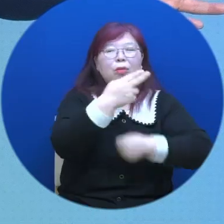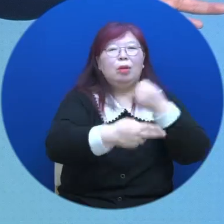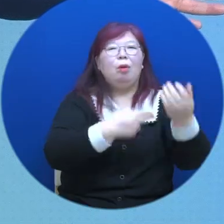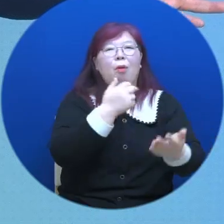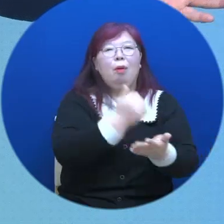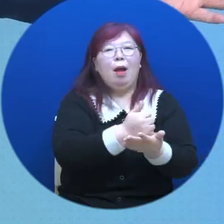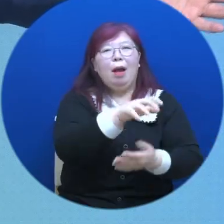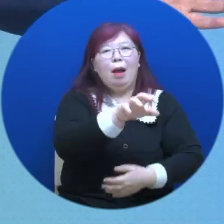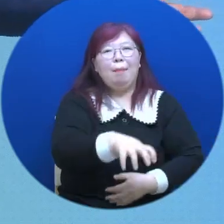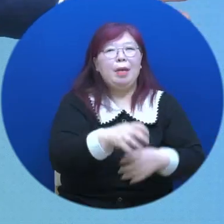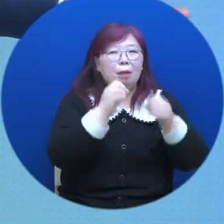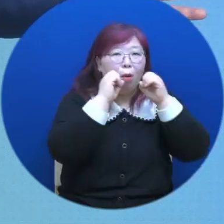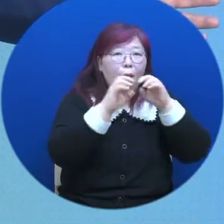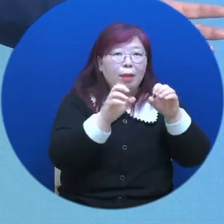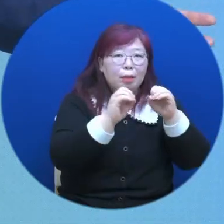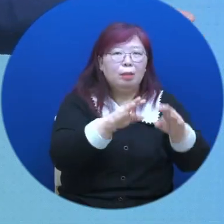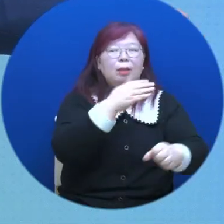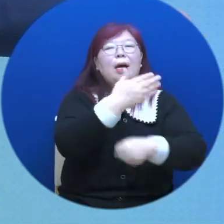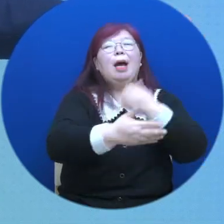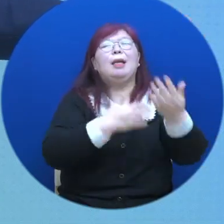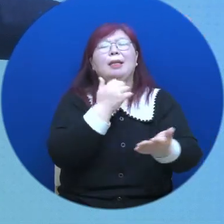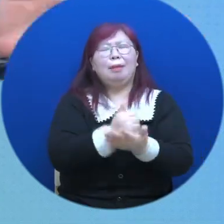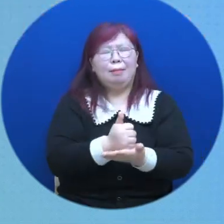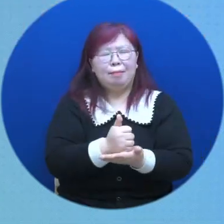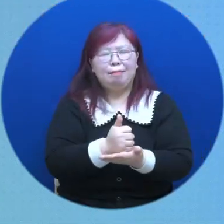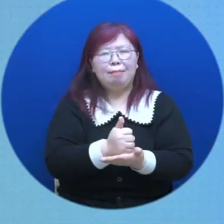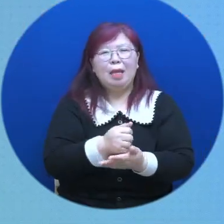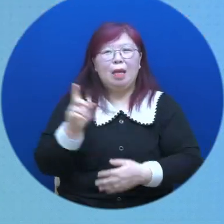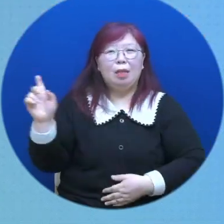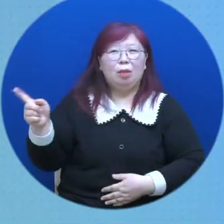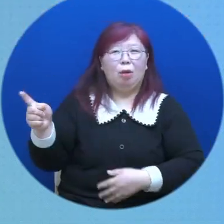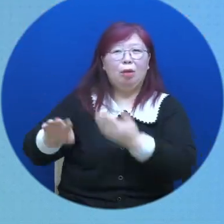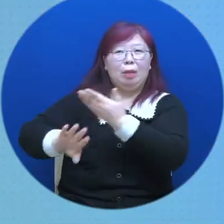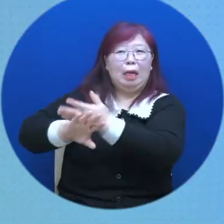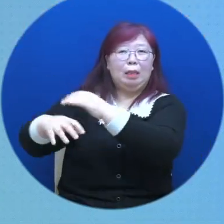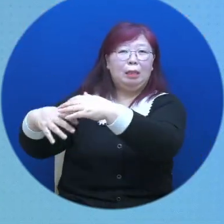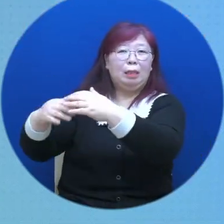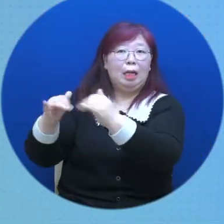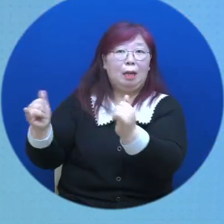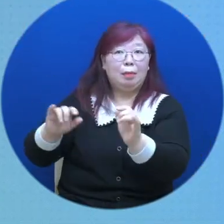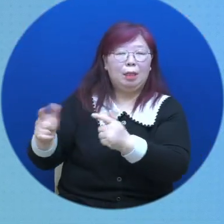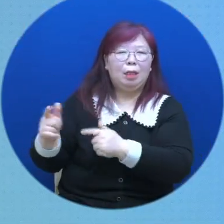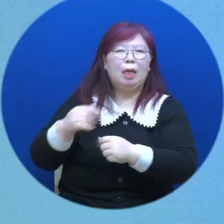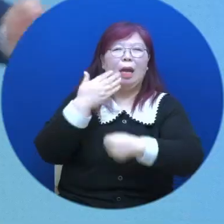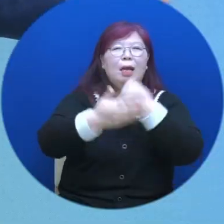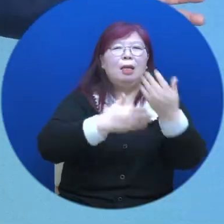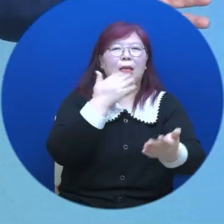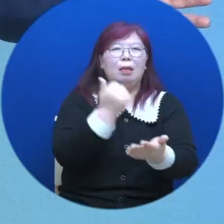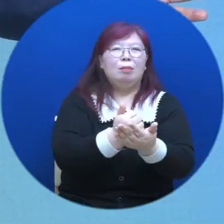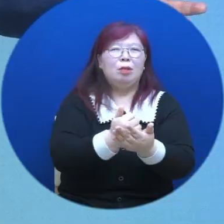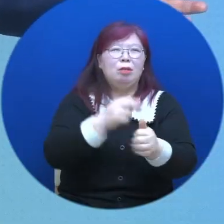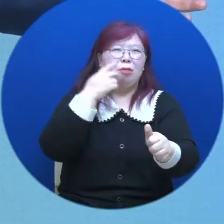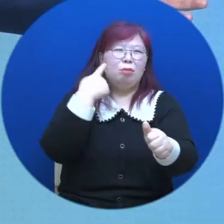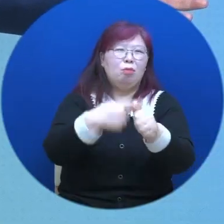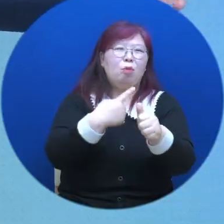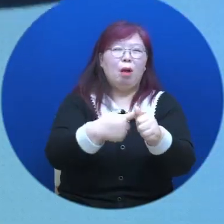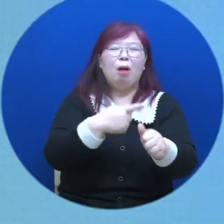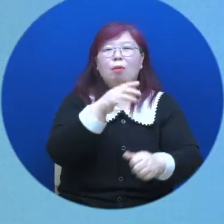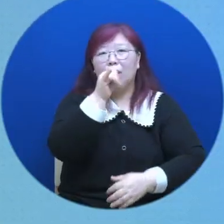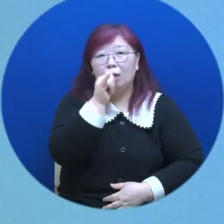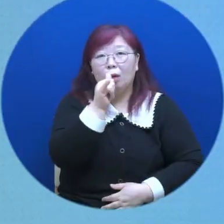뭡니까? 하나님, 하나님, 저들이 여호와 하나님을 못 오가고 있습니다. 여호와 하나님을 못 오가고